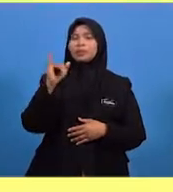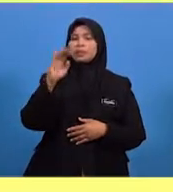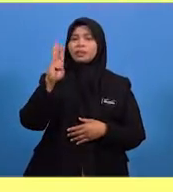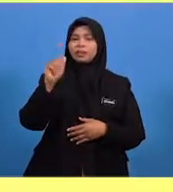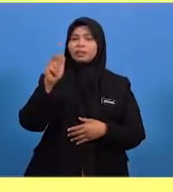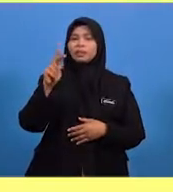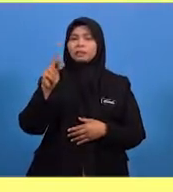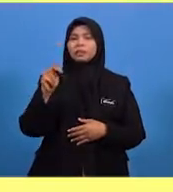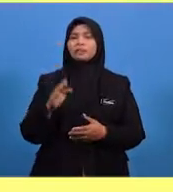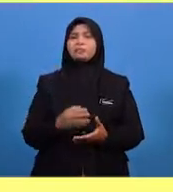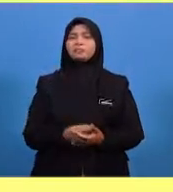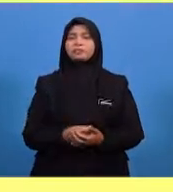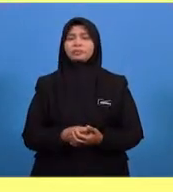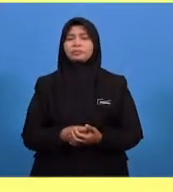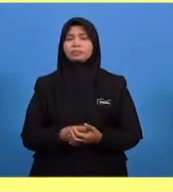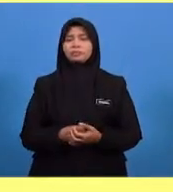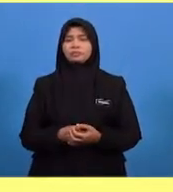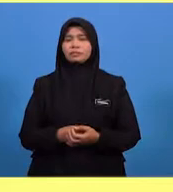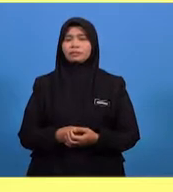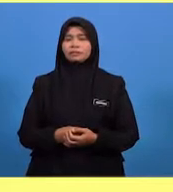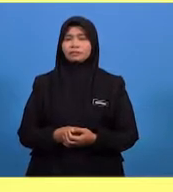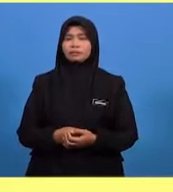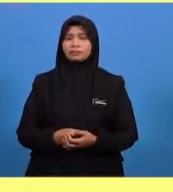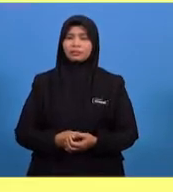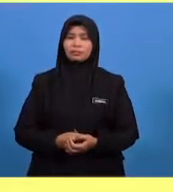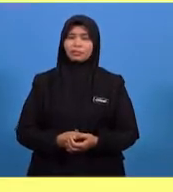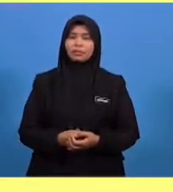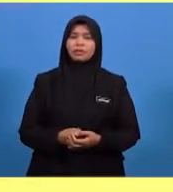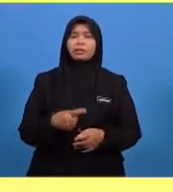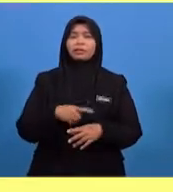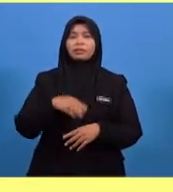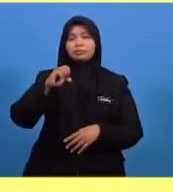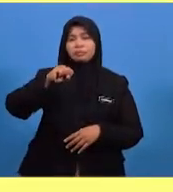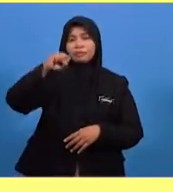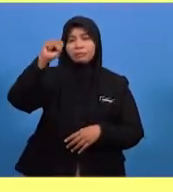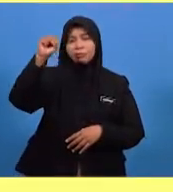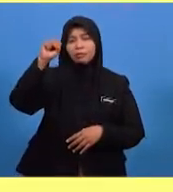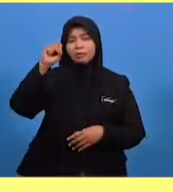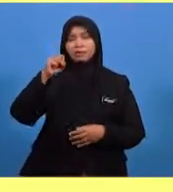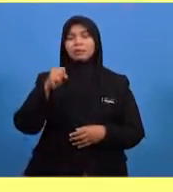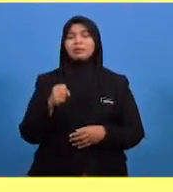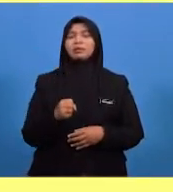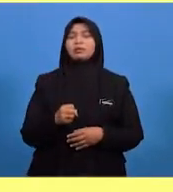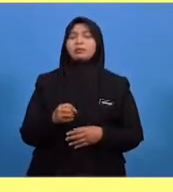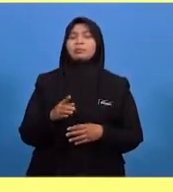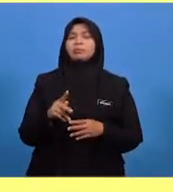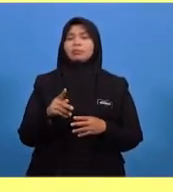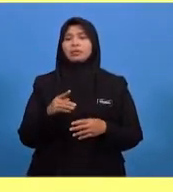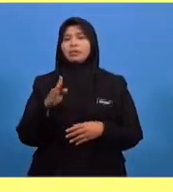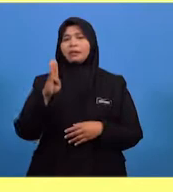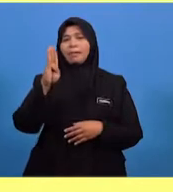perang gerilya menentang cuit Um di Sabah Pulau pemberontakan